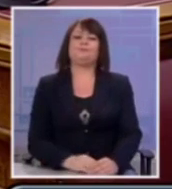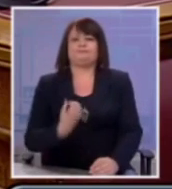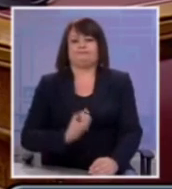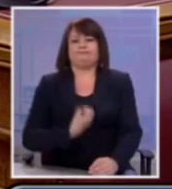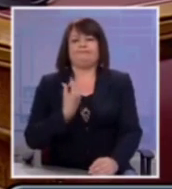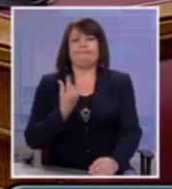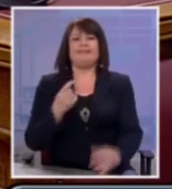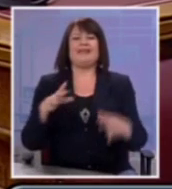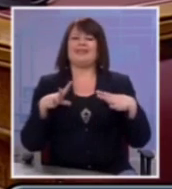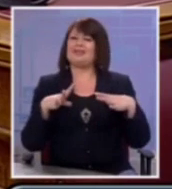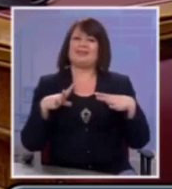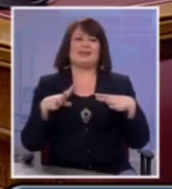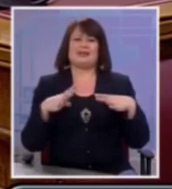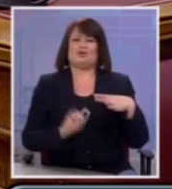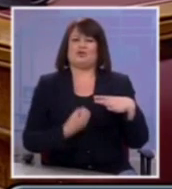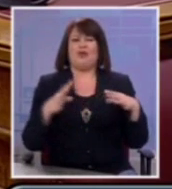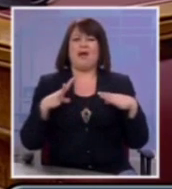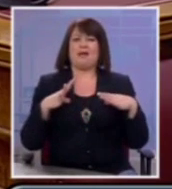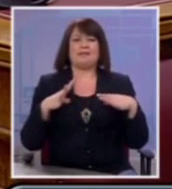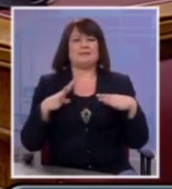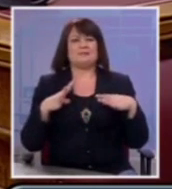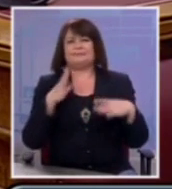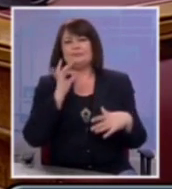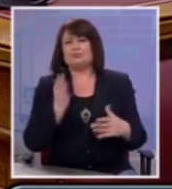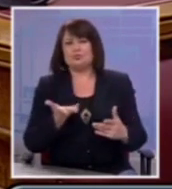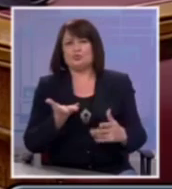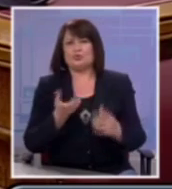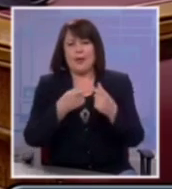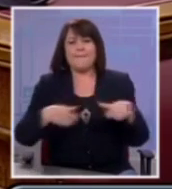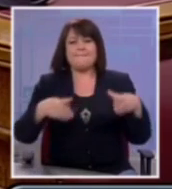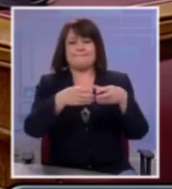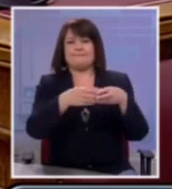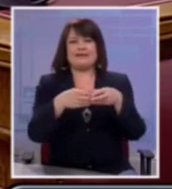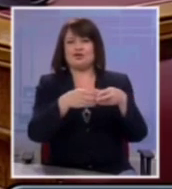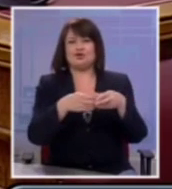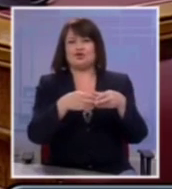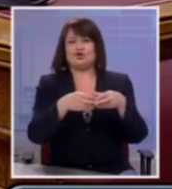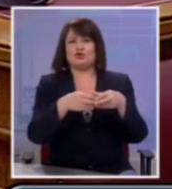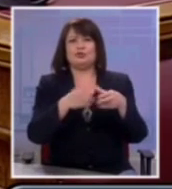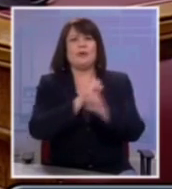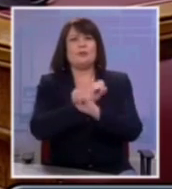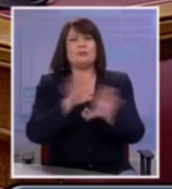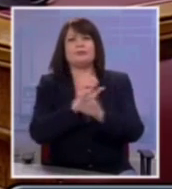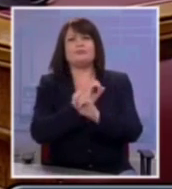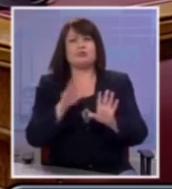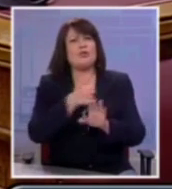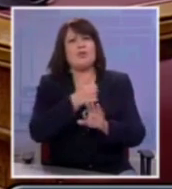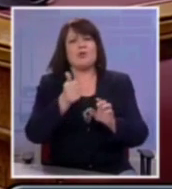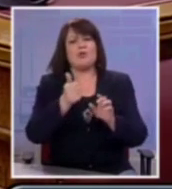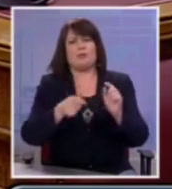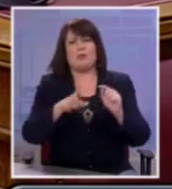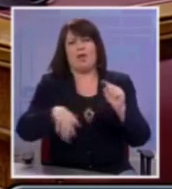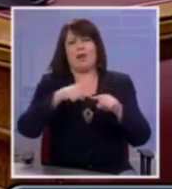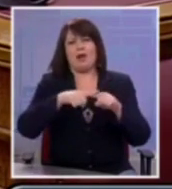Αισθάνομαι λίγο άβολα, κυρία Πρόεδρε, γιατί επειδή η Επιτροπή σας έχει πάρει μεγάλη δημοσιότητα όχι μόνο στην Ελλάδα αλλά και